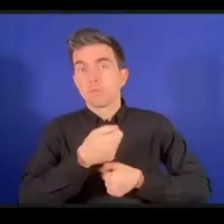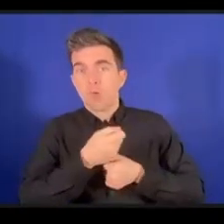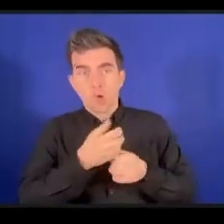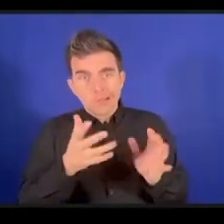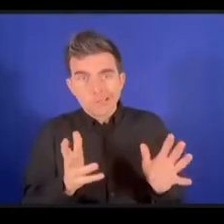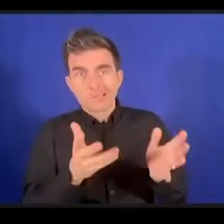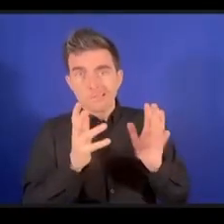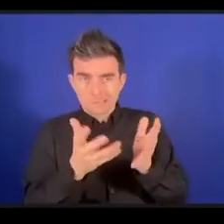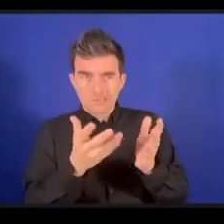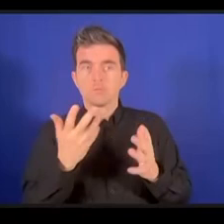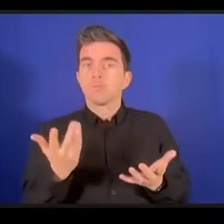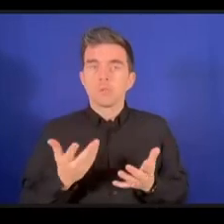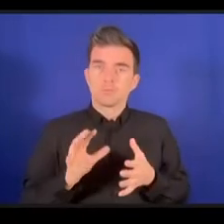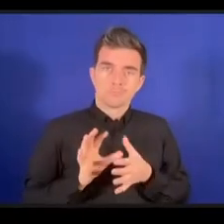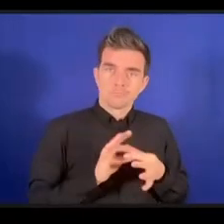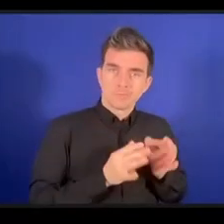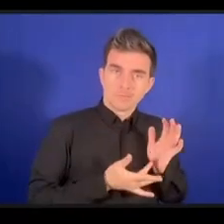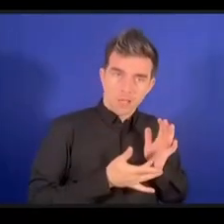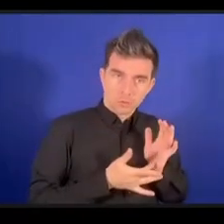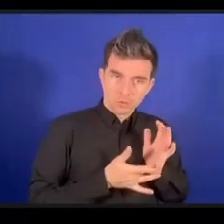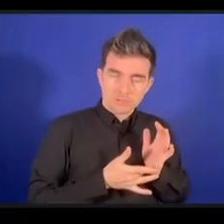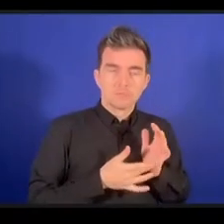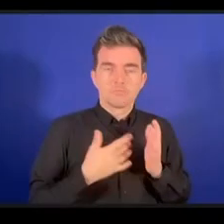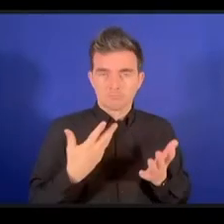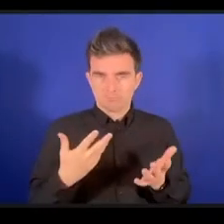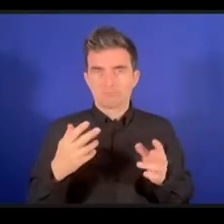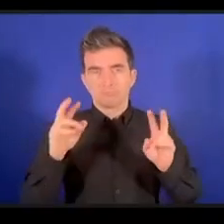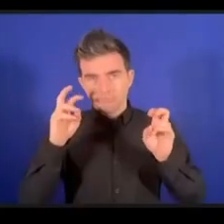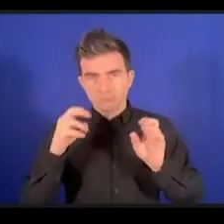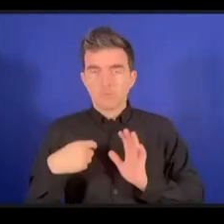目前世界上的规模最大的一个项目。